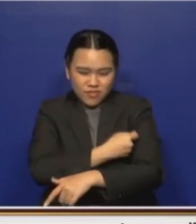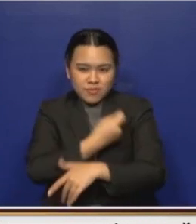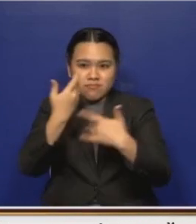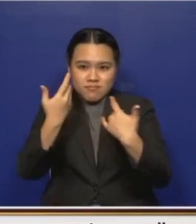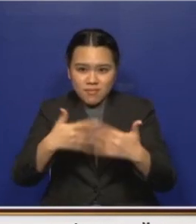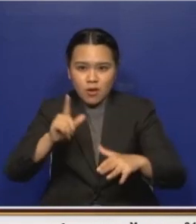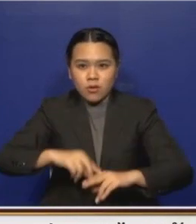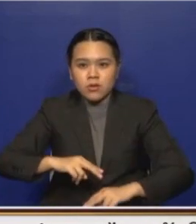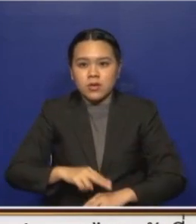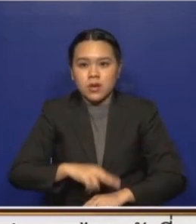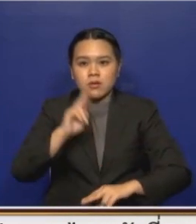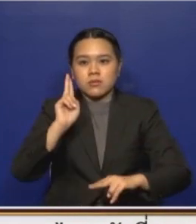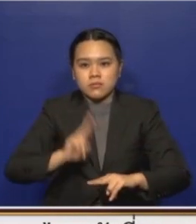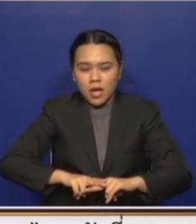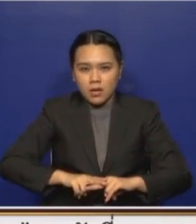ฮะ